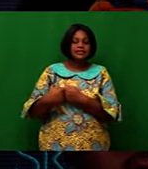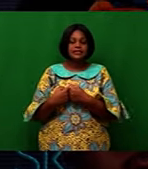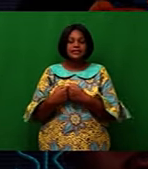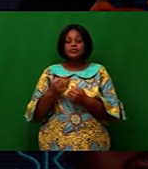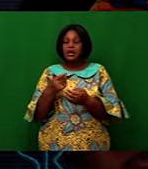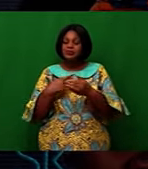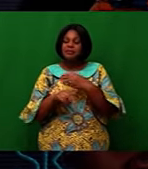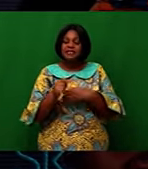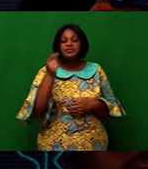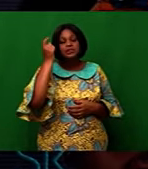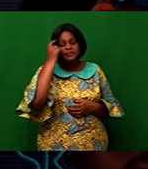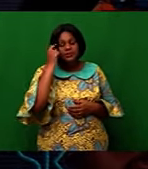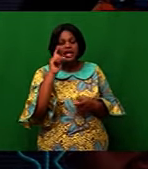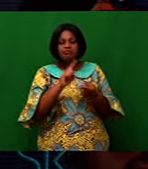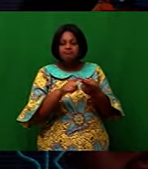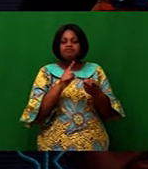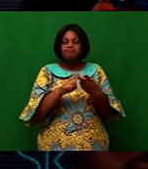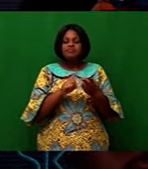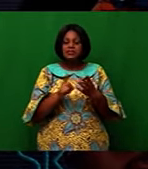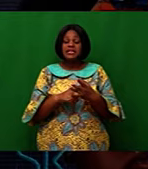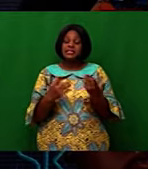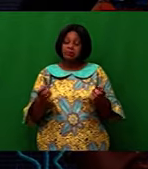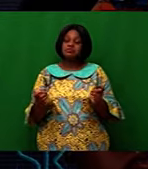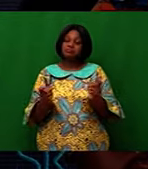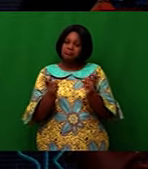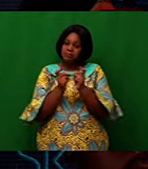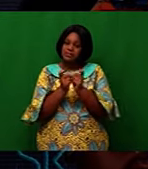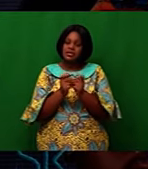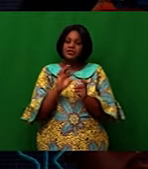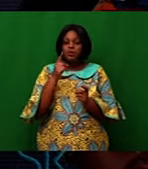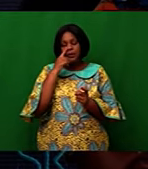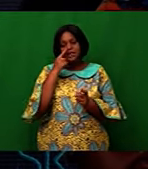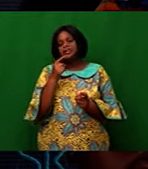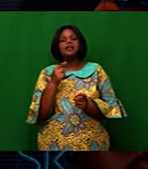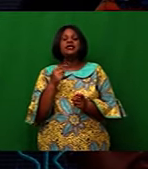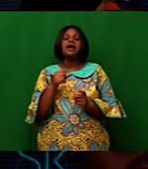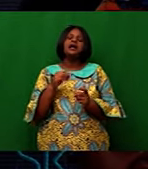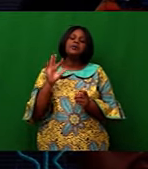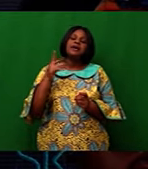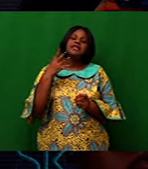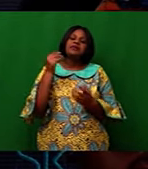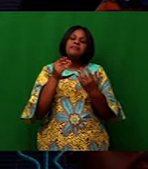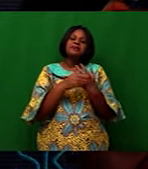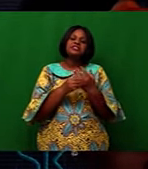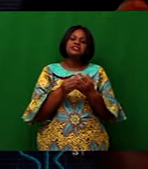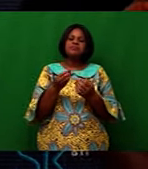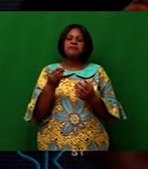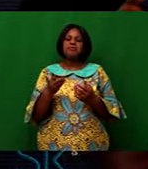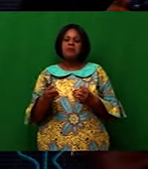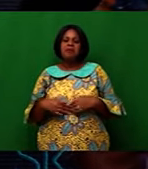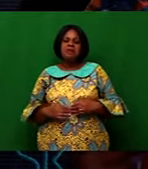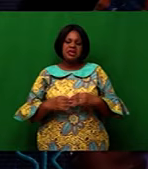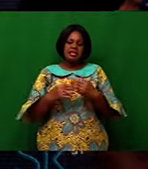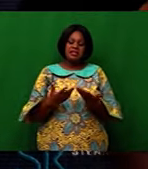Saka anotopinda achizviziva kuti kune zvakadai nezvakadai zvinogona kuzondiwira ndamo. Kukana tichipinda muwanano hatizvizive here zvaakuzotaura zvokunzi panogona kuzonetsa